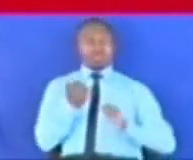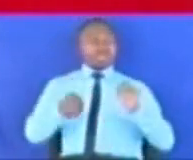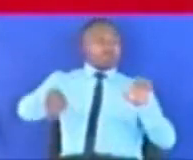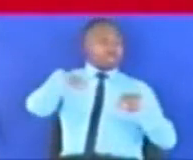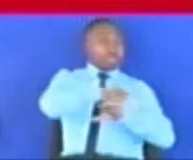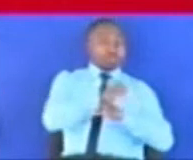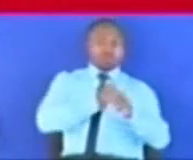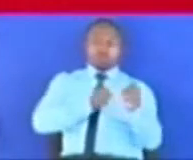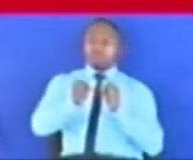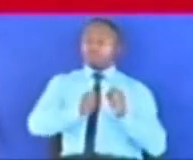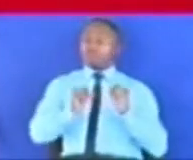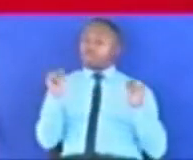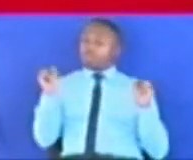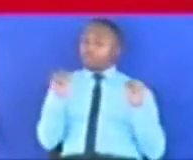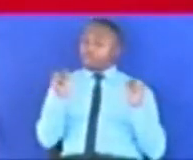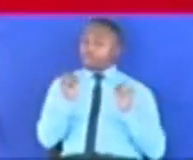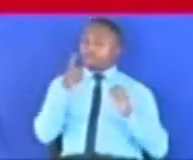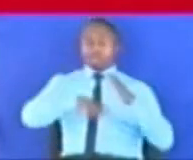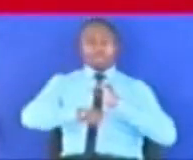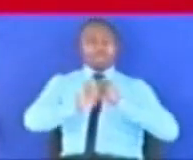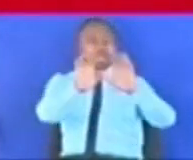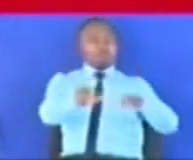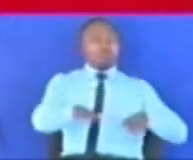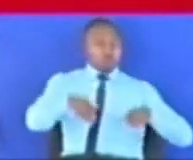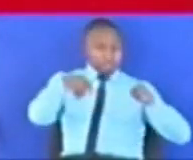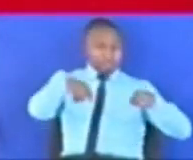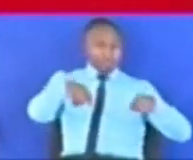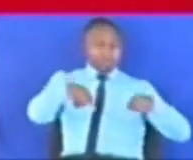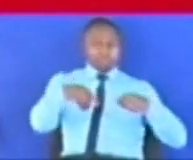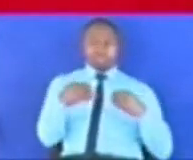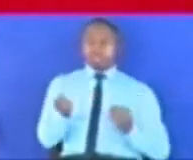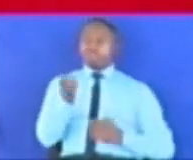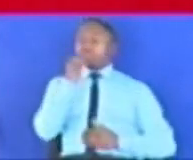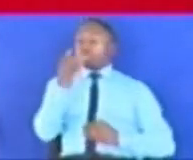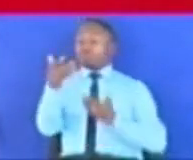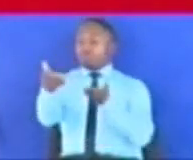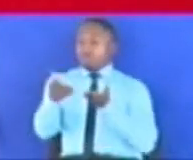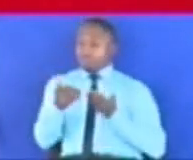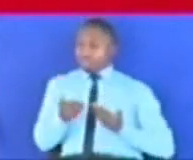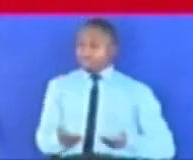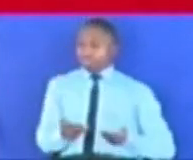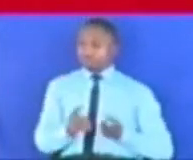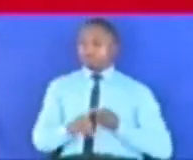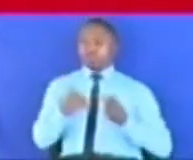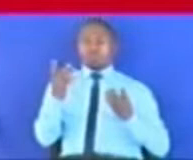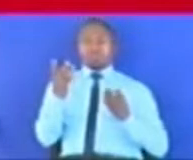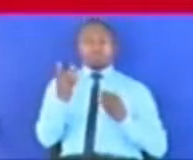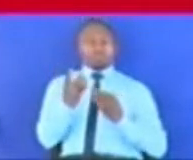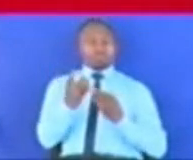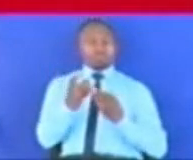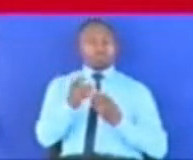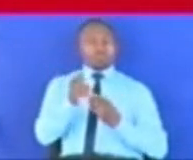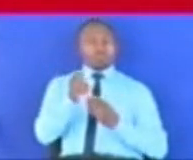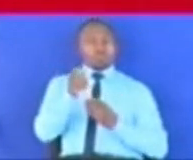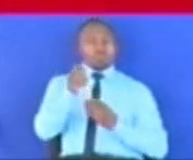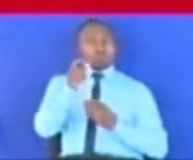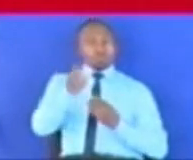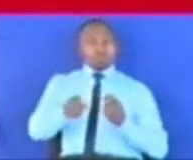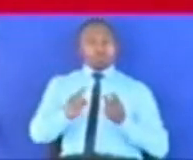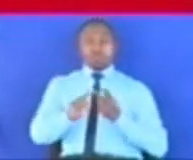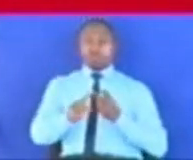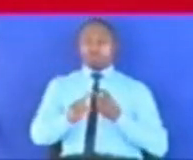na malaria ndani ya bunge. Kwa sasa hivi katika taarifa tulizokuwa nazo, 104 wanakufa kwa ajili ya